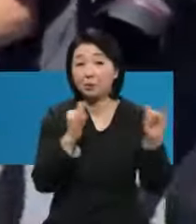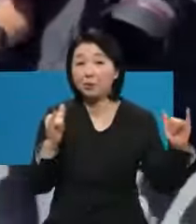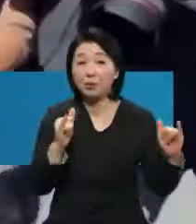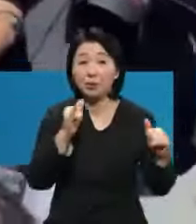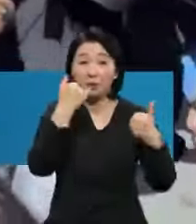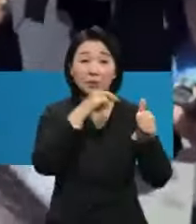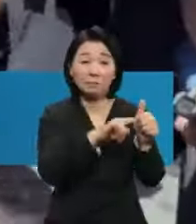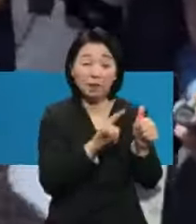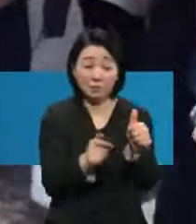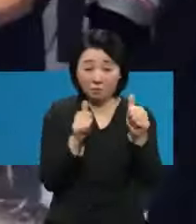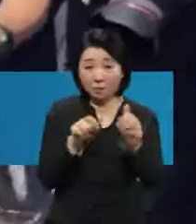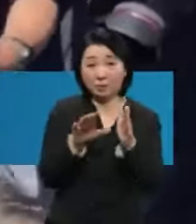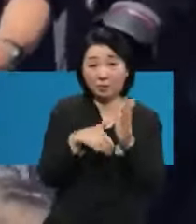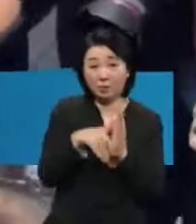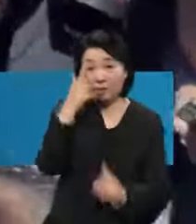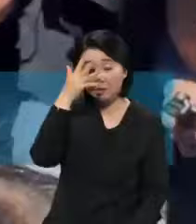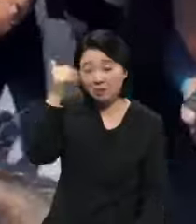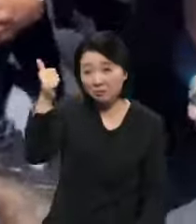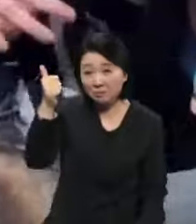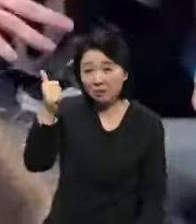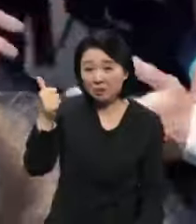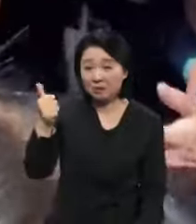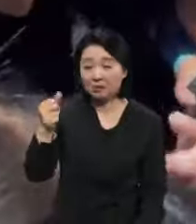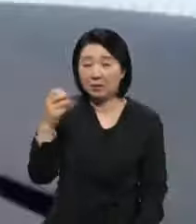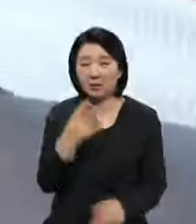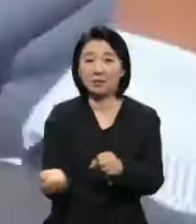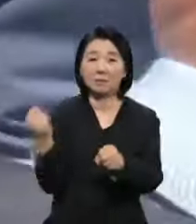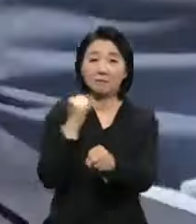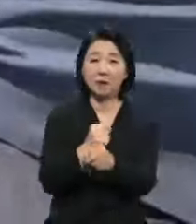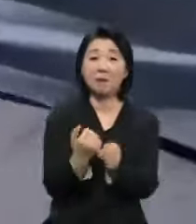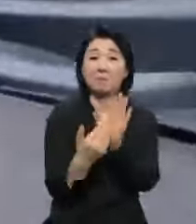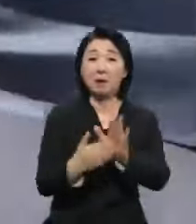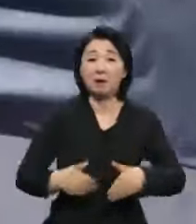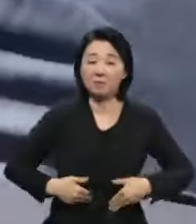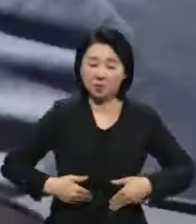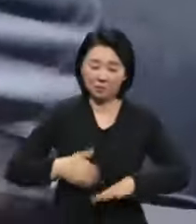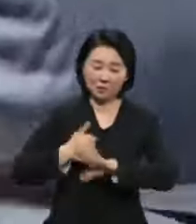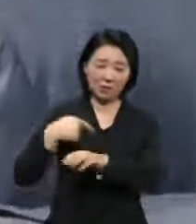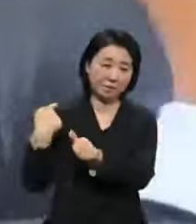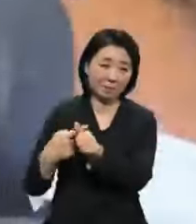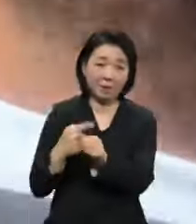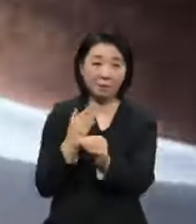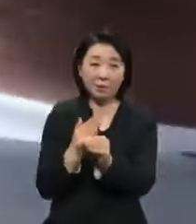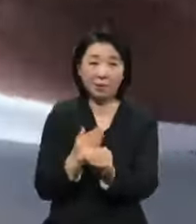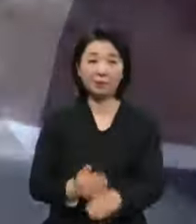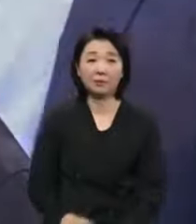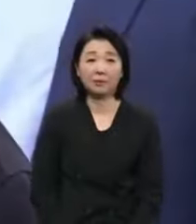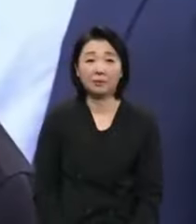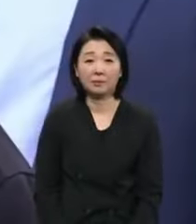배우가 법정 앞에서 트럼프 전 대통령의 재선을 막아야 한다며 그를 강하게 비난했습니다.